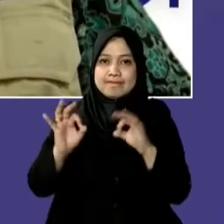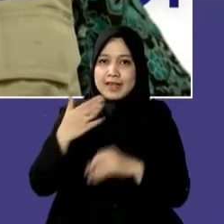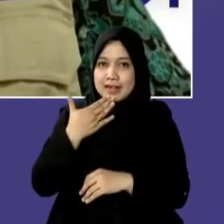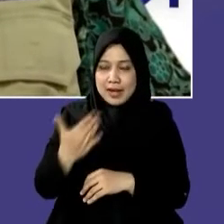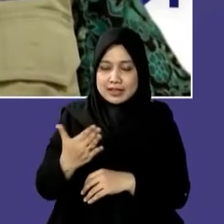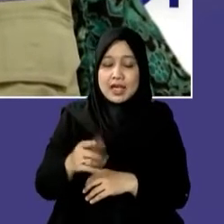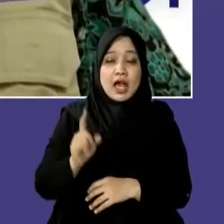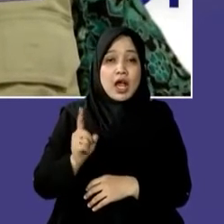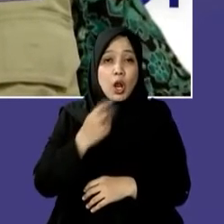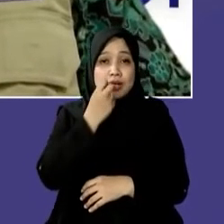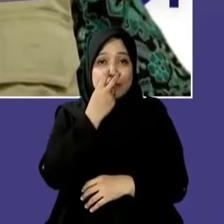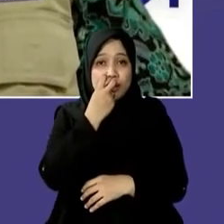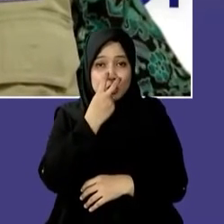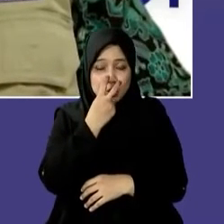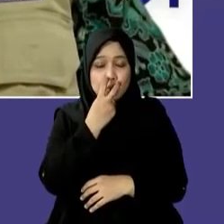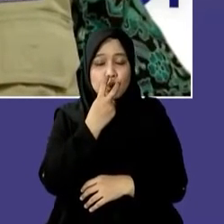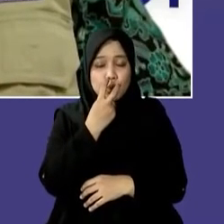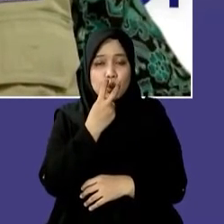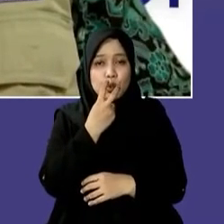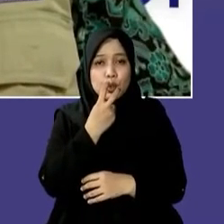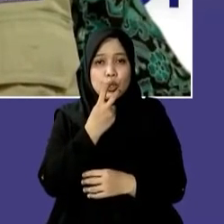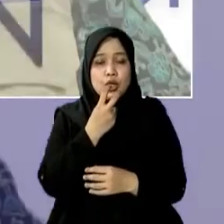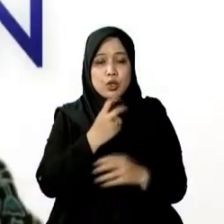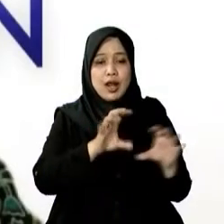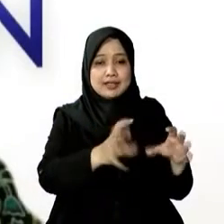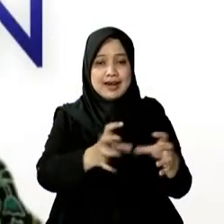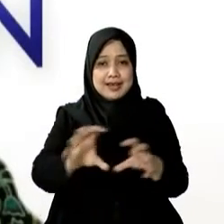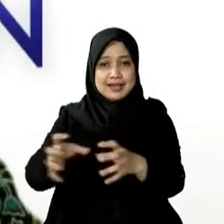di Bandung untuk